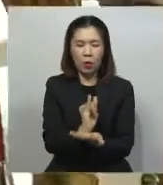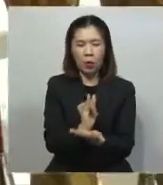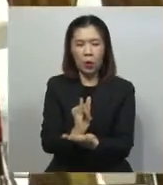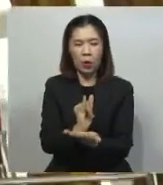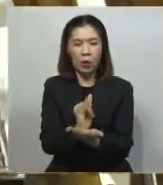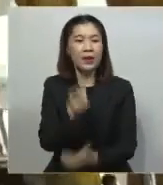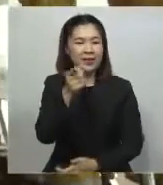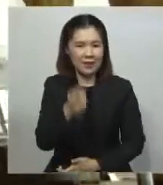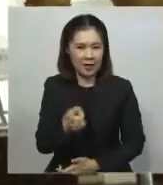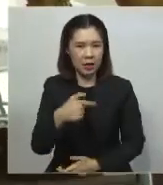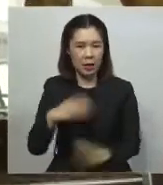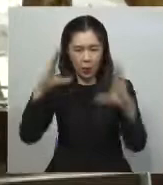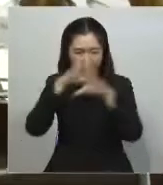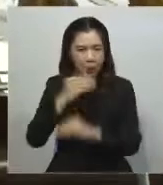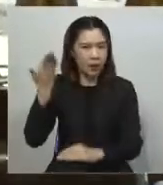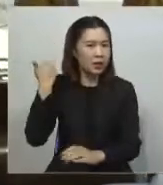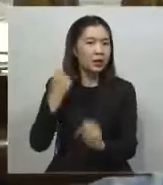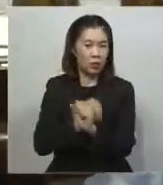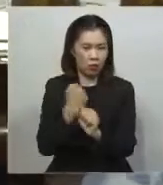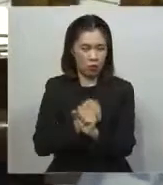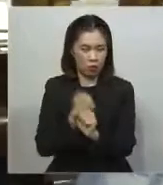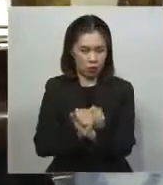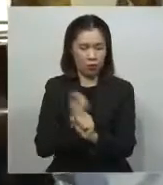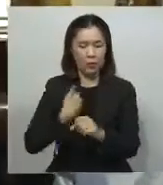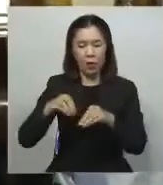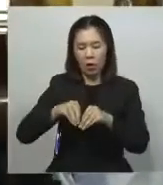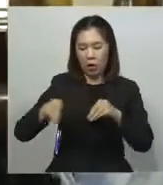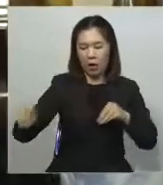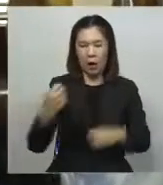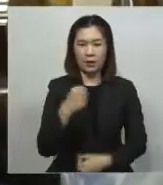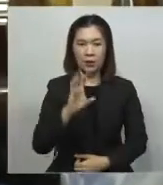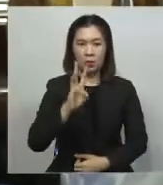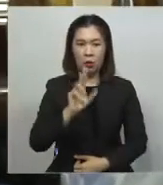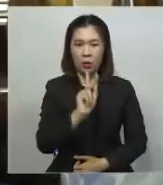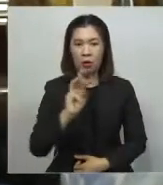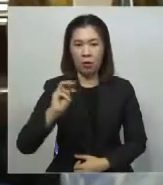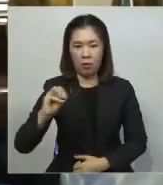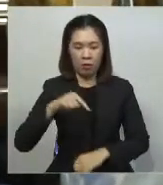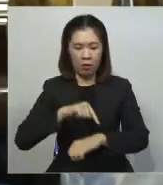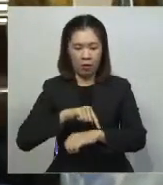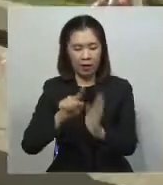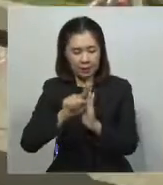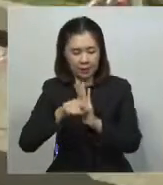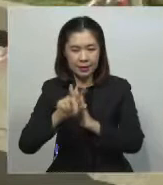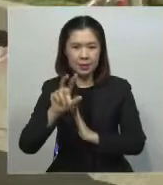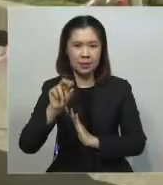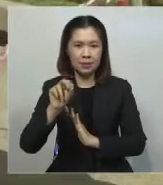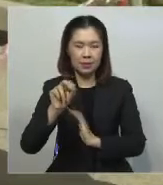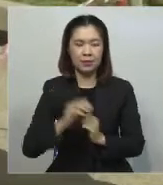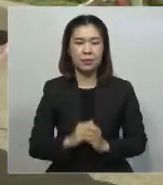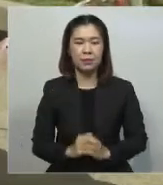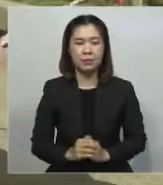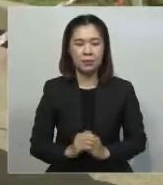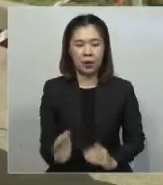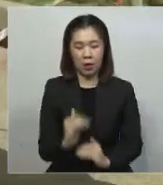แล้วเมื่อคืนที่ผ่านมานะคะระยะทางห่างจากที่นี่ประมาณ16 กิโลเมตรใช้เ วลาประมาณ30นาทีทั้งนี้ในการกำห